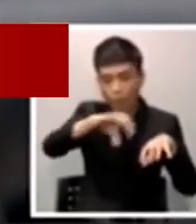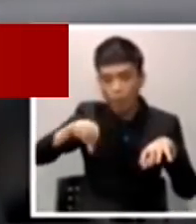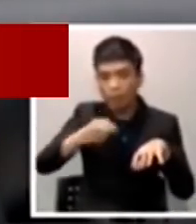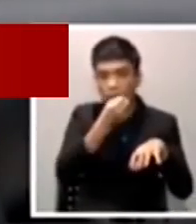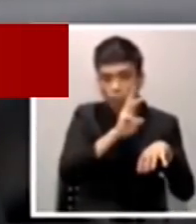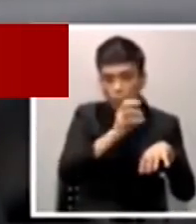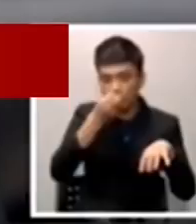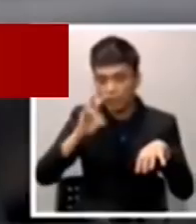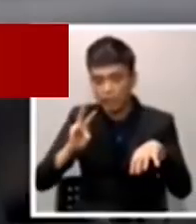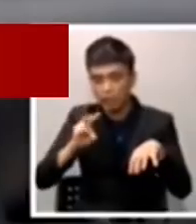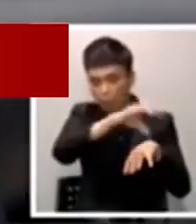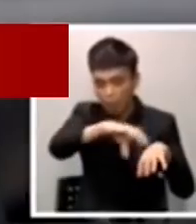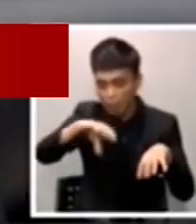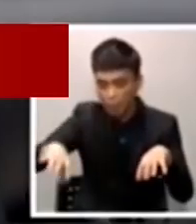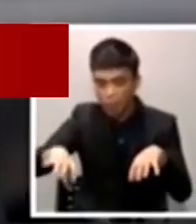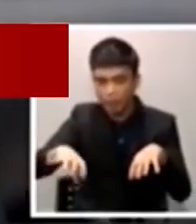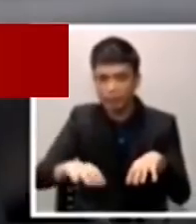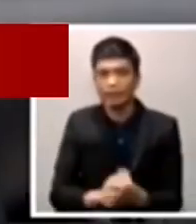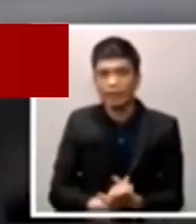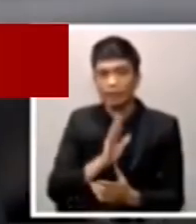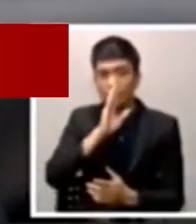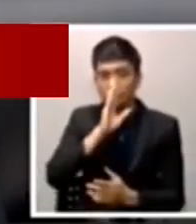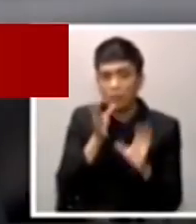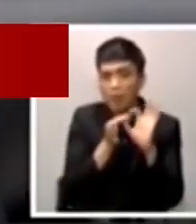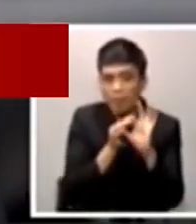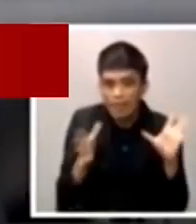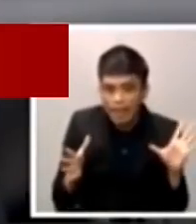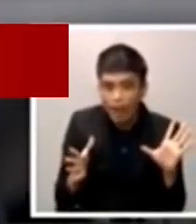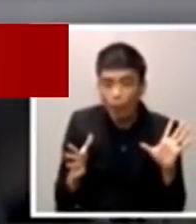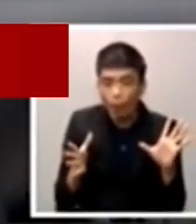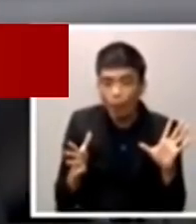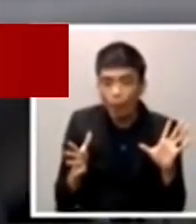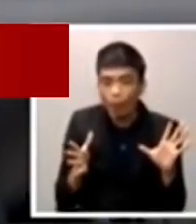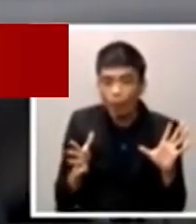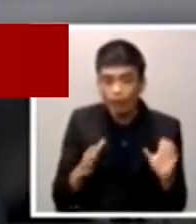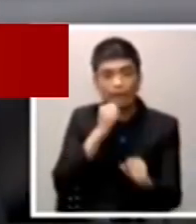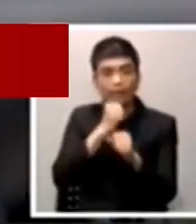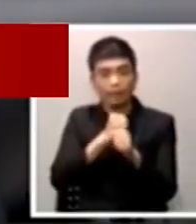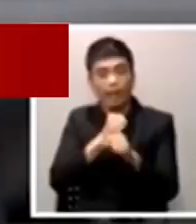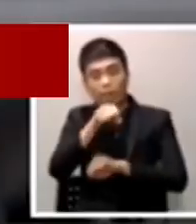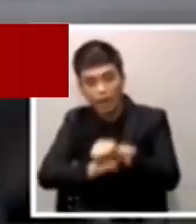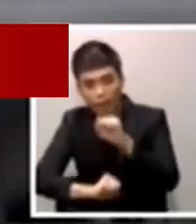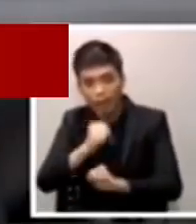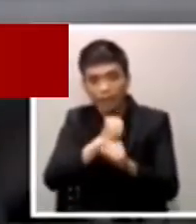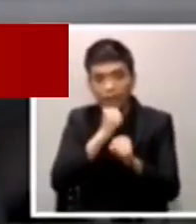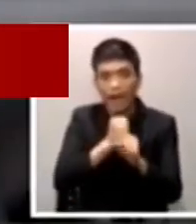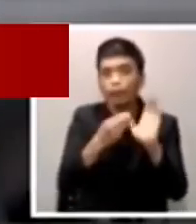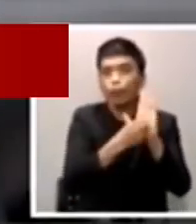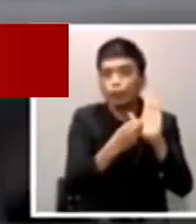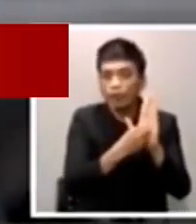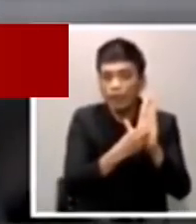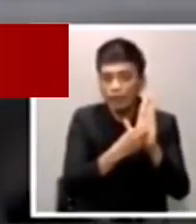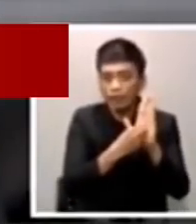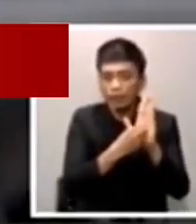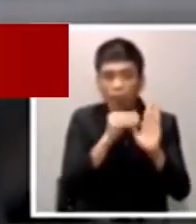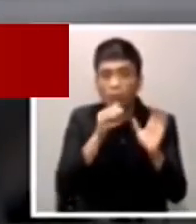มอยากจะเรียนกับท่านประธานว่าหน่วยที่ไม่เกี่ยวข้องกับภารกิจ ที่อยู่ในเมืองที่อยู่ในกรุงเทพเนี่ยครับผมคิดว่าเรา